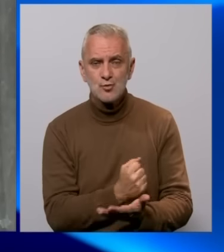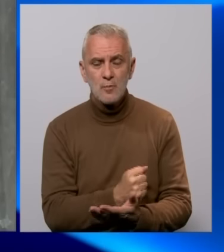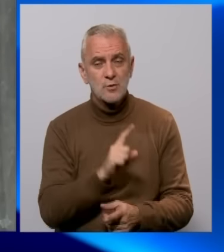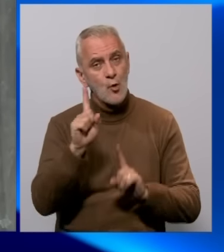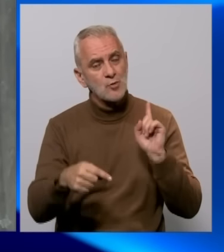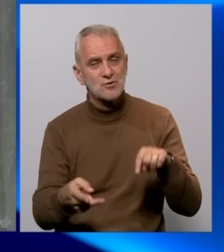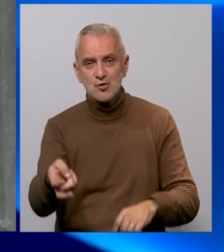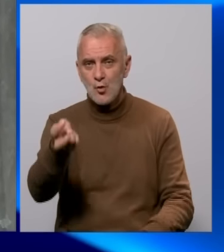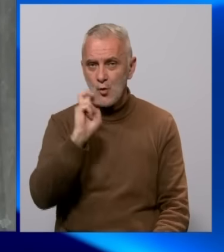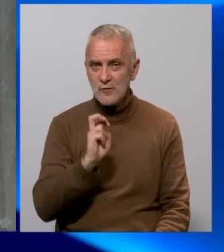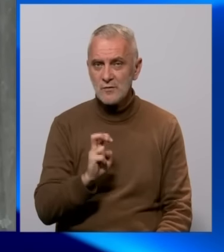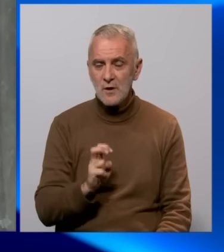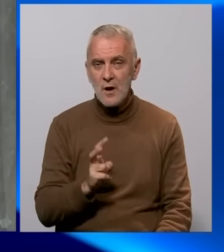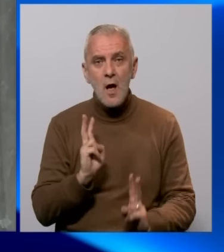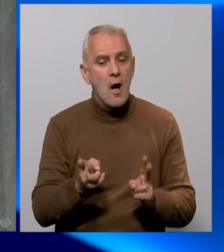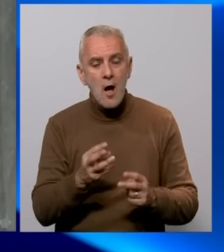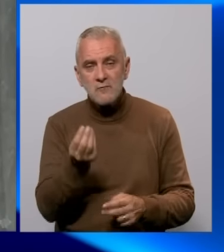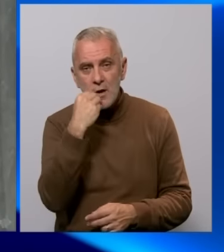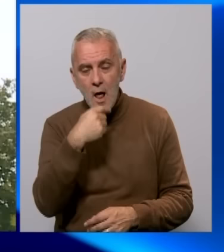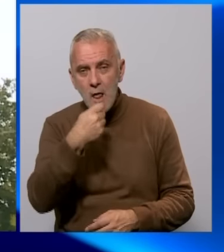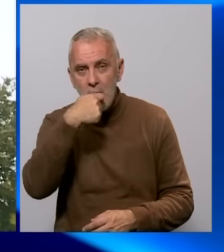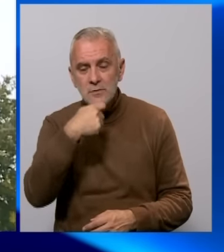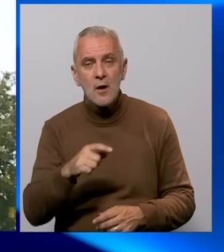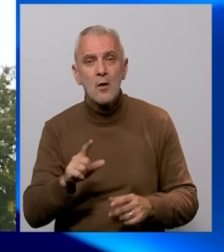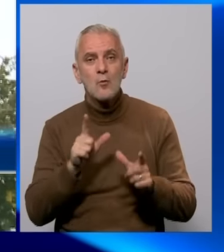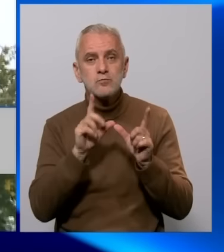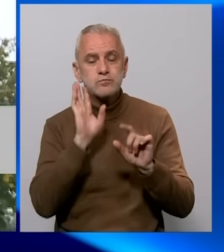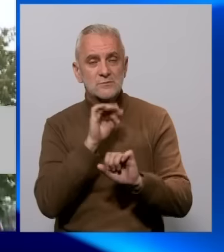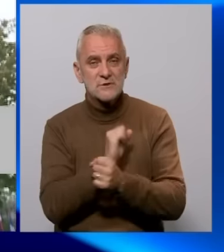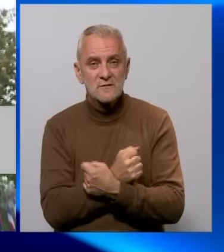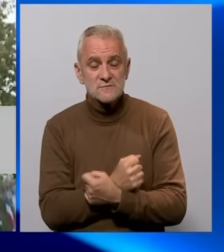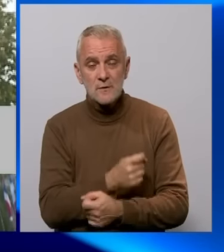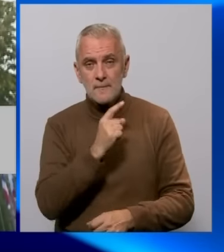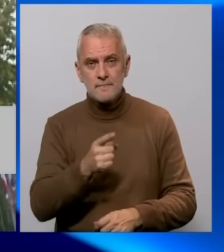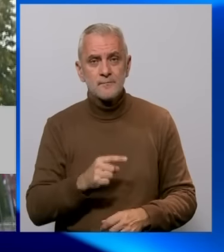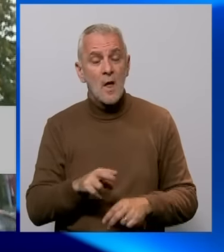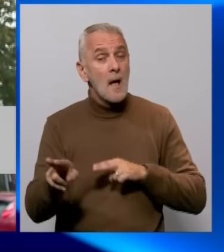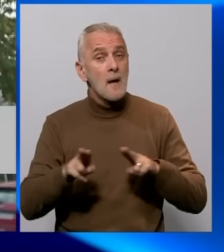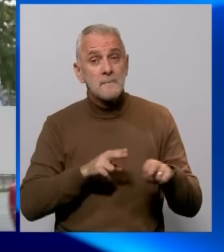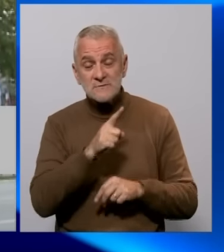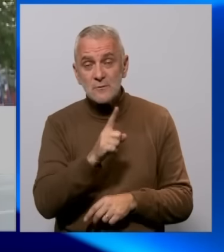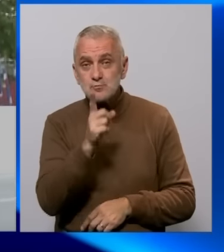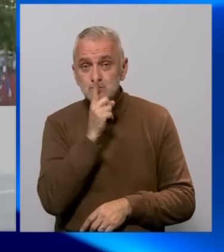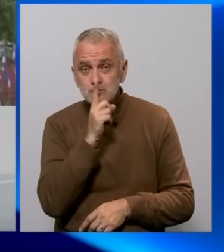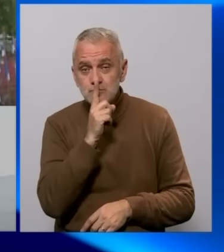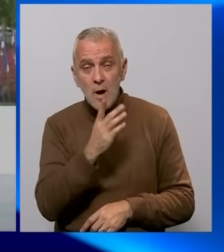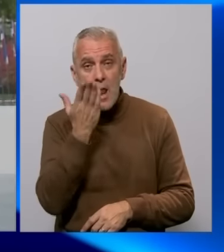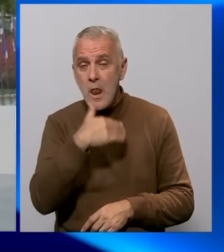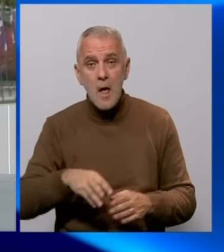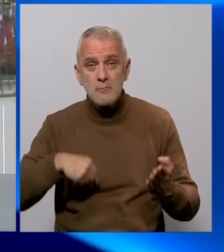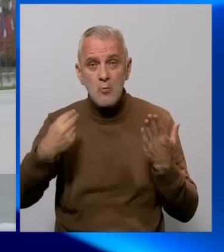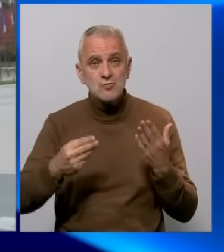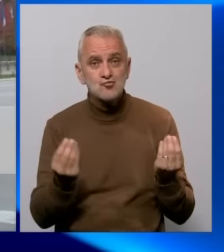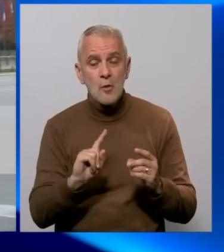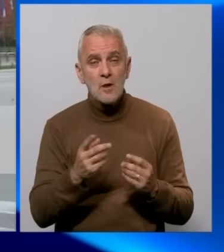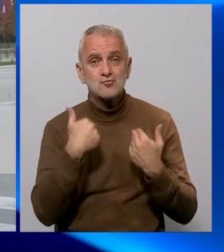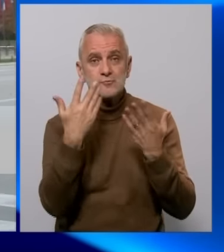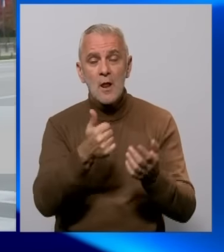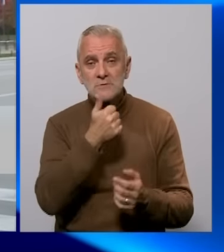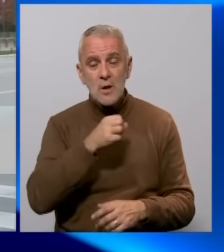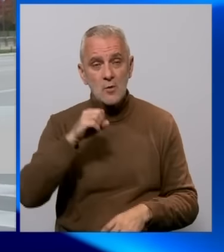određene odgovore kakva se to hrana jede u Bosni i Hercegovini. U resornom ministarstvu MUK nema zvaničnog objašnjenja zašto nisu dali zeleno